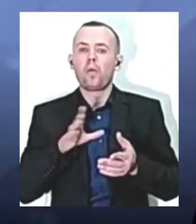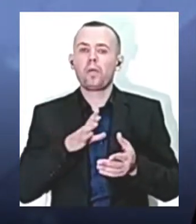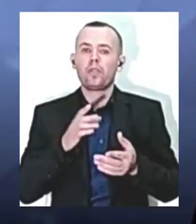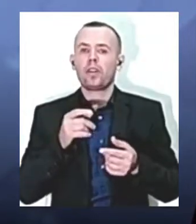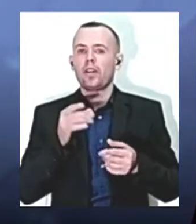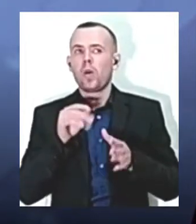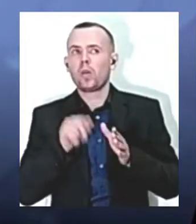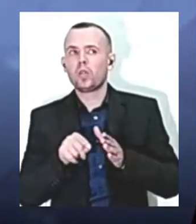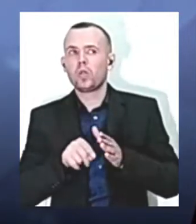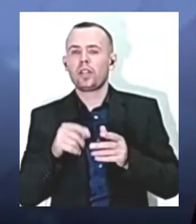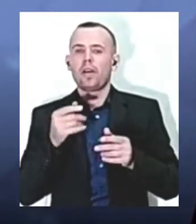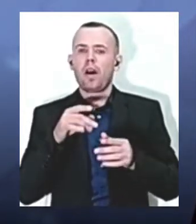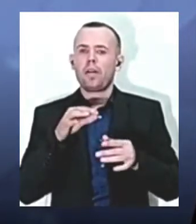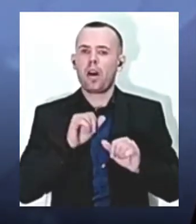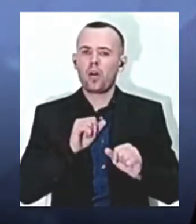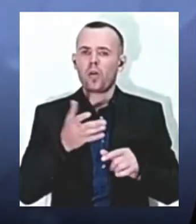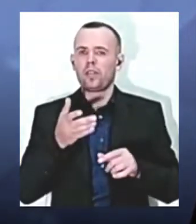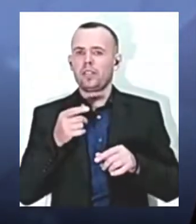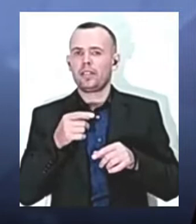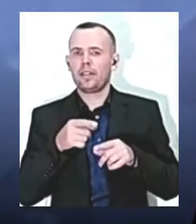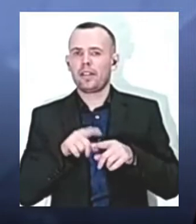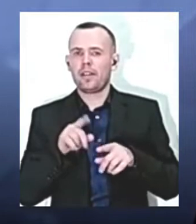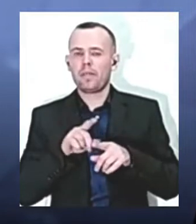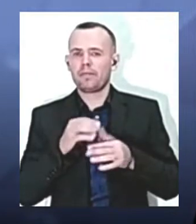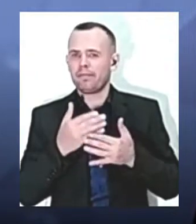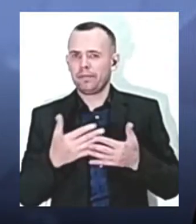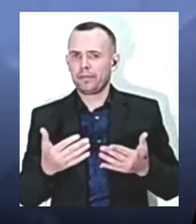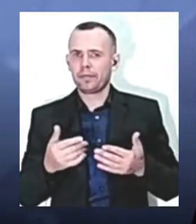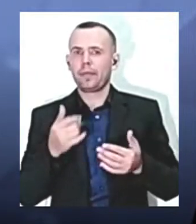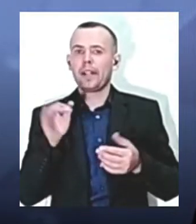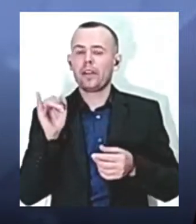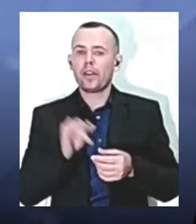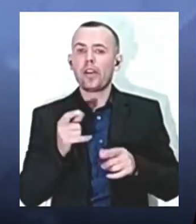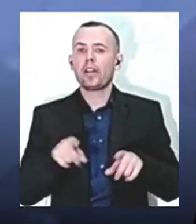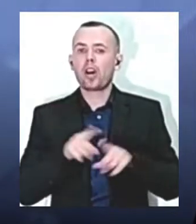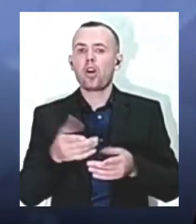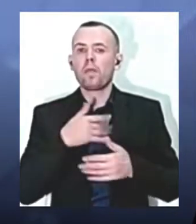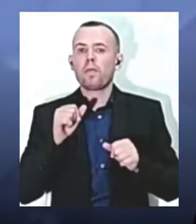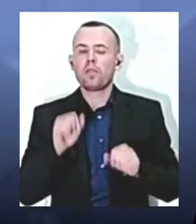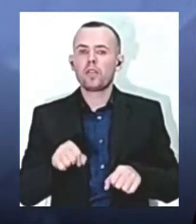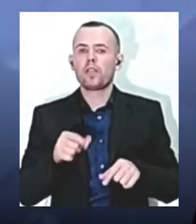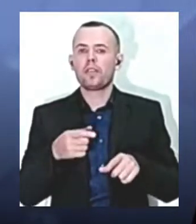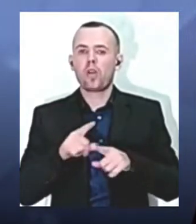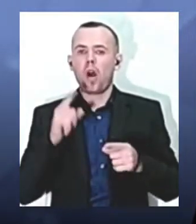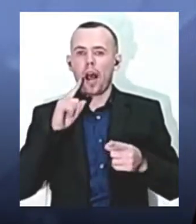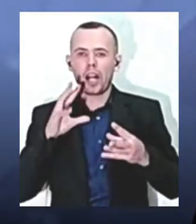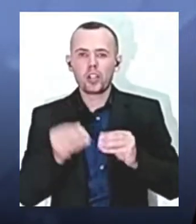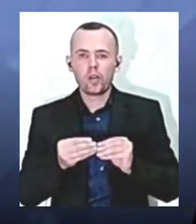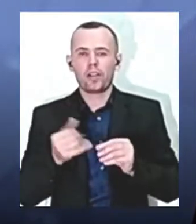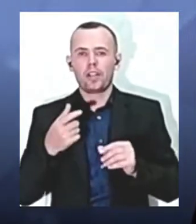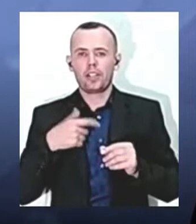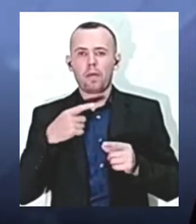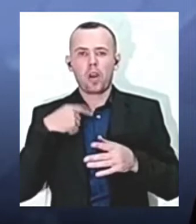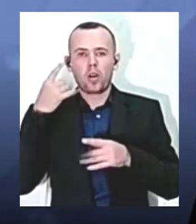правоохоронцях, журналістах, правозахисниках. І також ми можемо ці дані аналізувати, дивитися їхнє розуміння, їхнє бачення